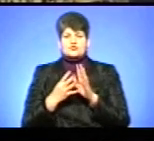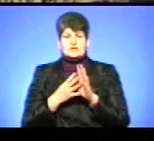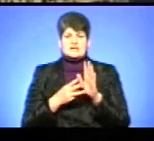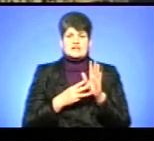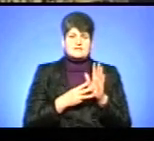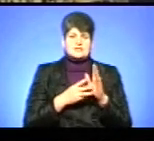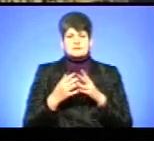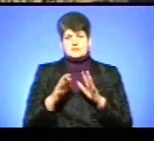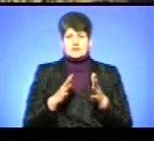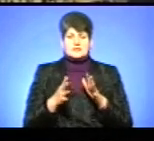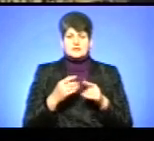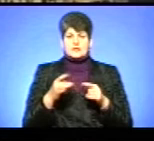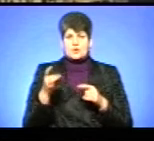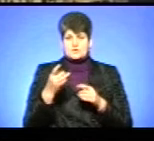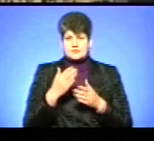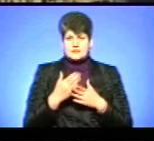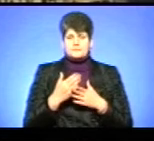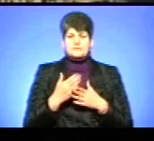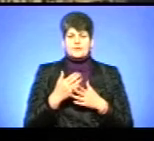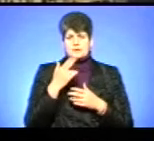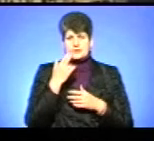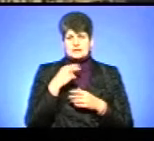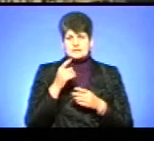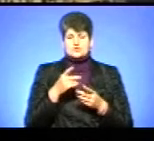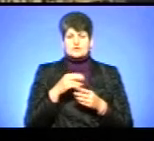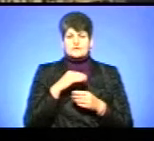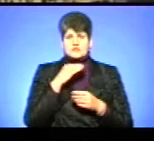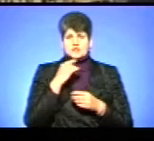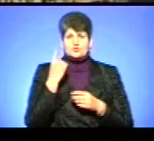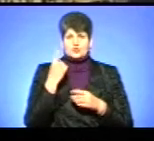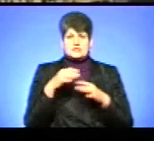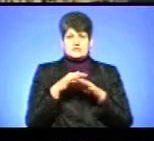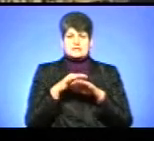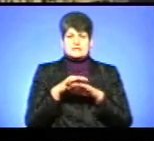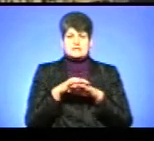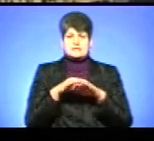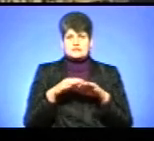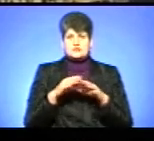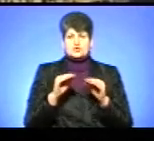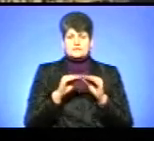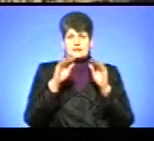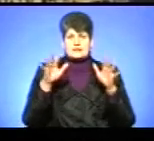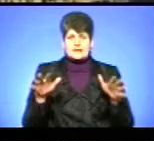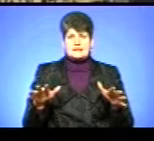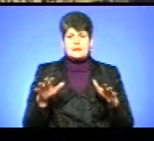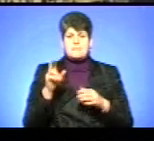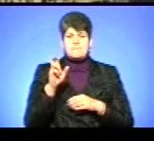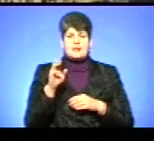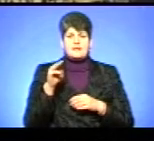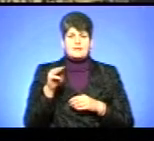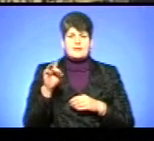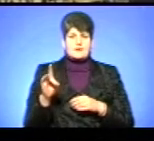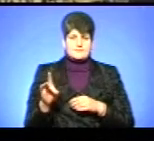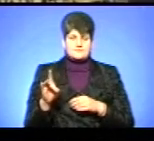на 9. Ось, класично сітки вистачає однієї сітки, щоб накрити БТР. Тобто, принаймні 15 БТРів нашими